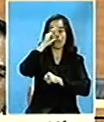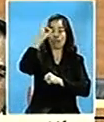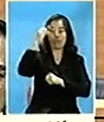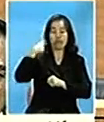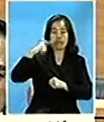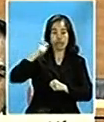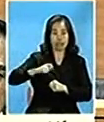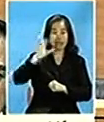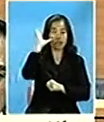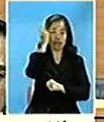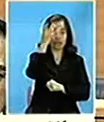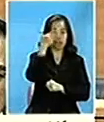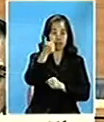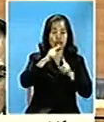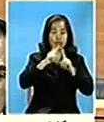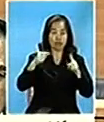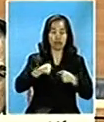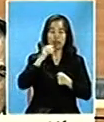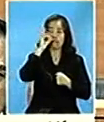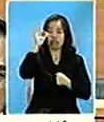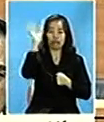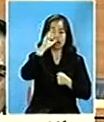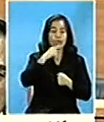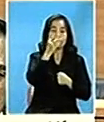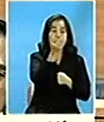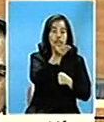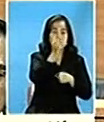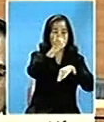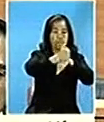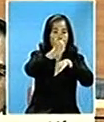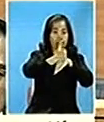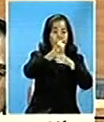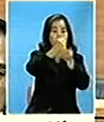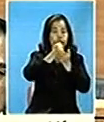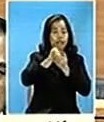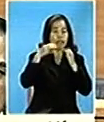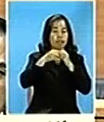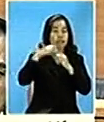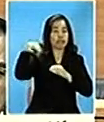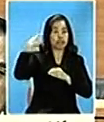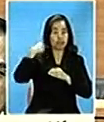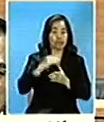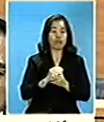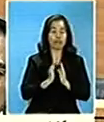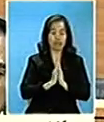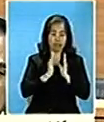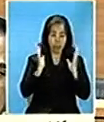ต่ที่ฉันคิดว่าเราไม่ร้องแต่เราขอความกรุณาจากพวกท่านนะคะให้เห็นใจสตรีบ้างค่ะขอขอบพระคุณ